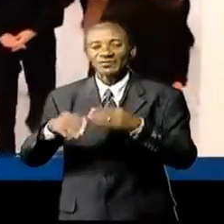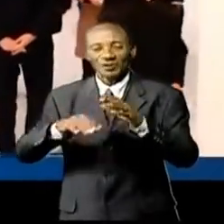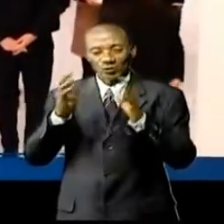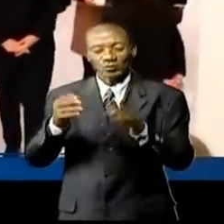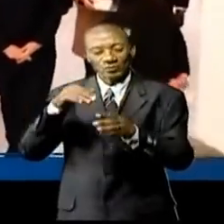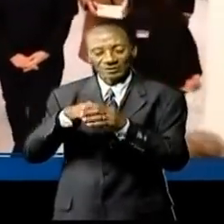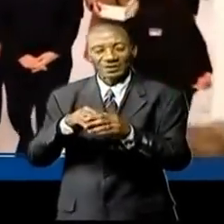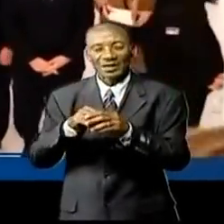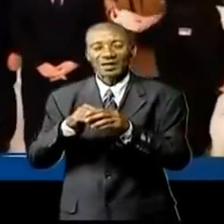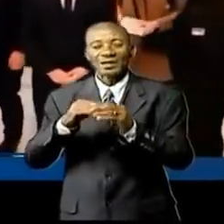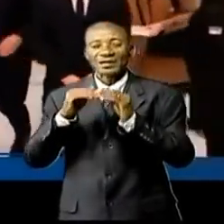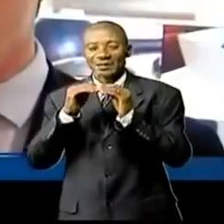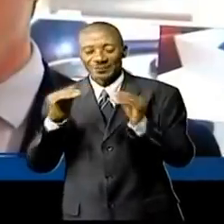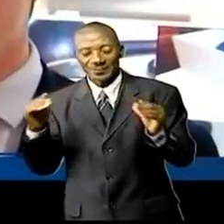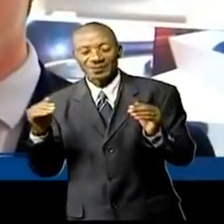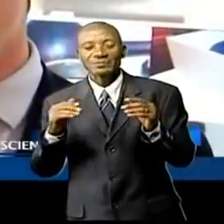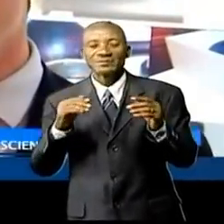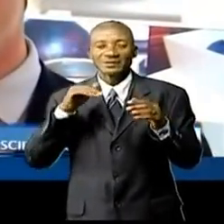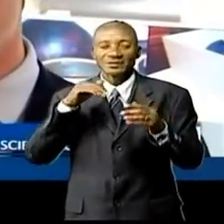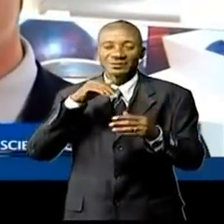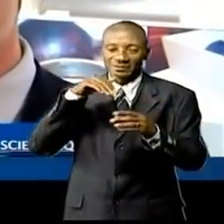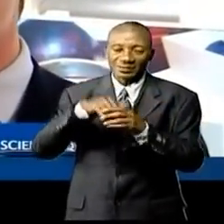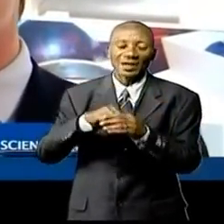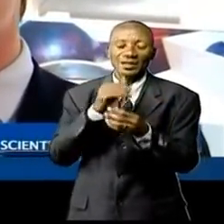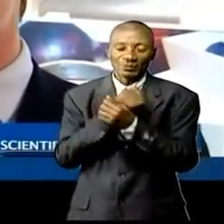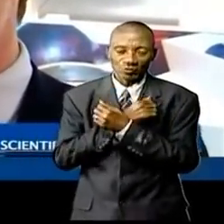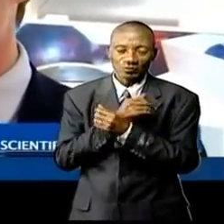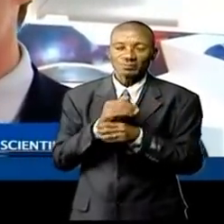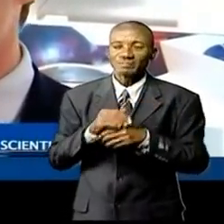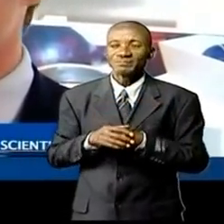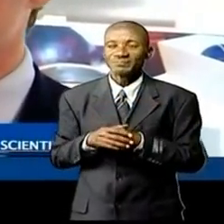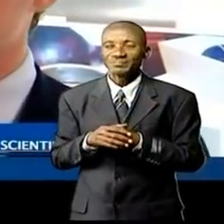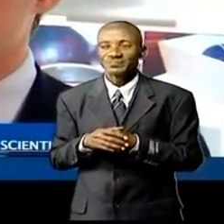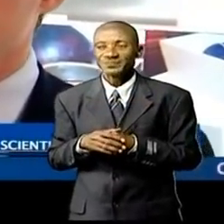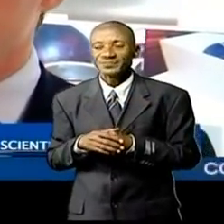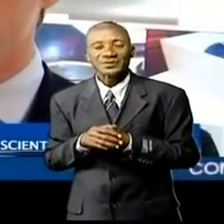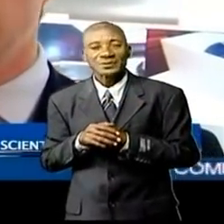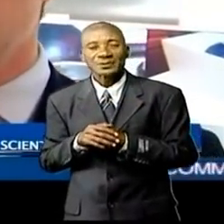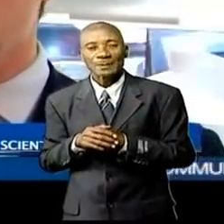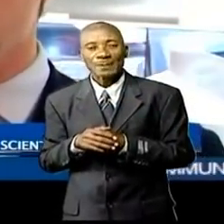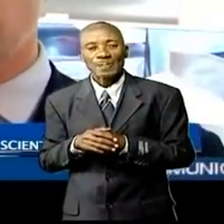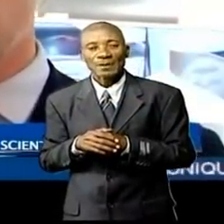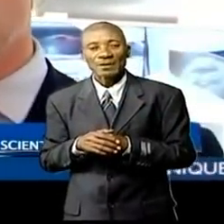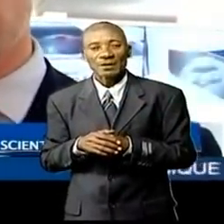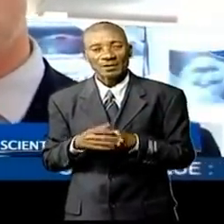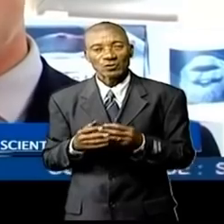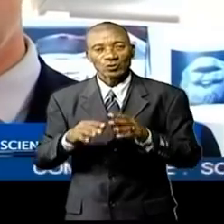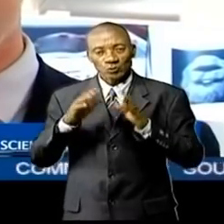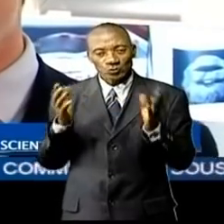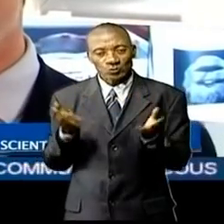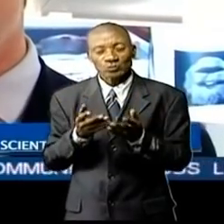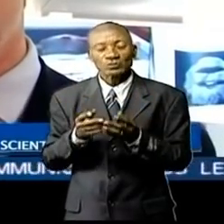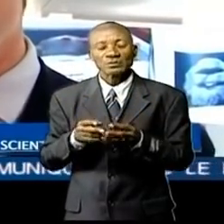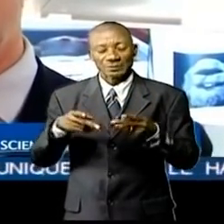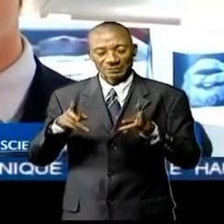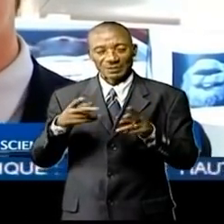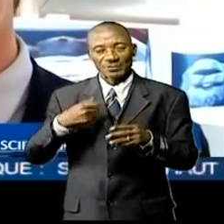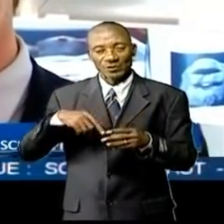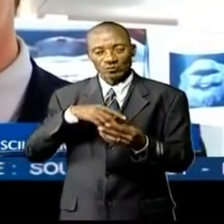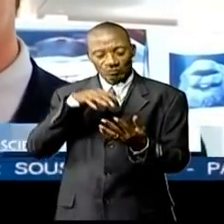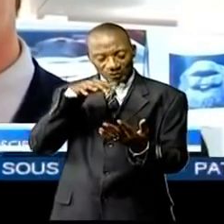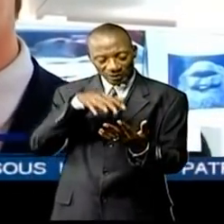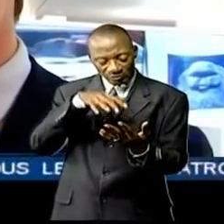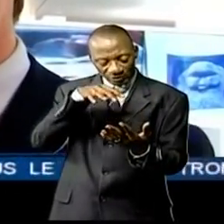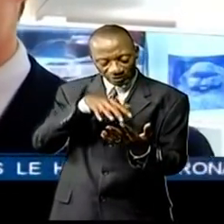côté belge, on a passé un texte juridique qui permet d'étudier de la restitution sur l'ensemble du